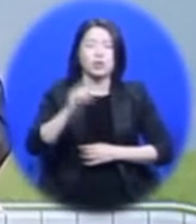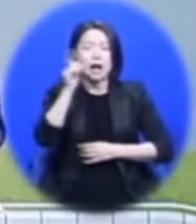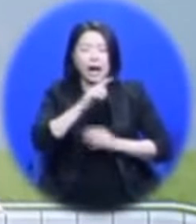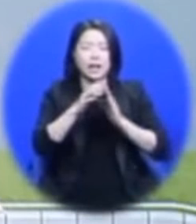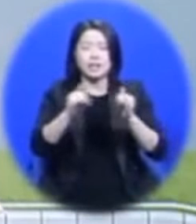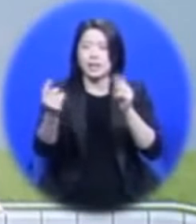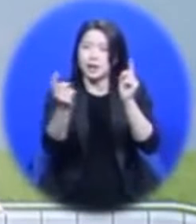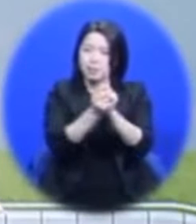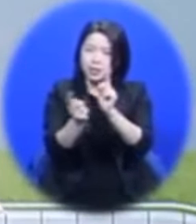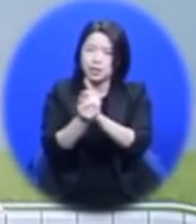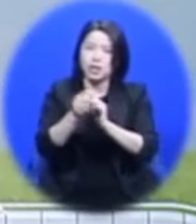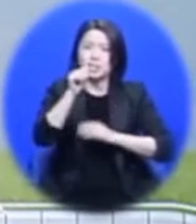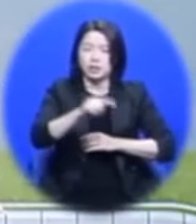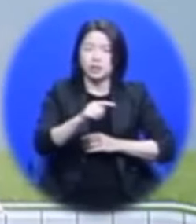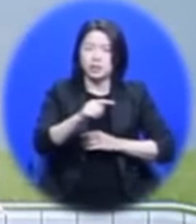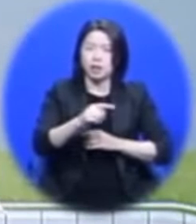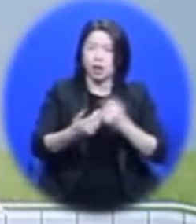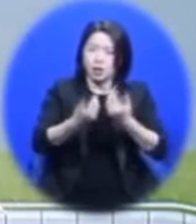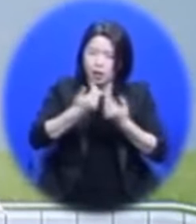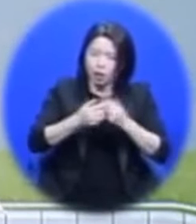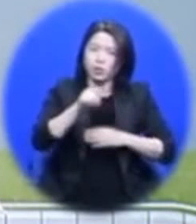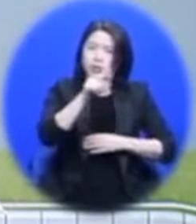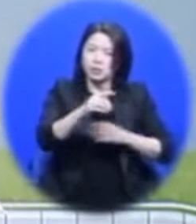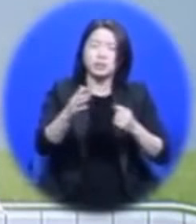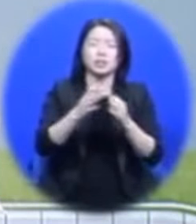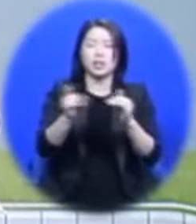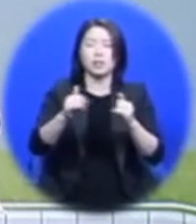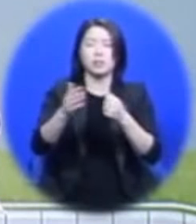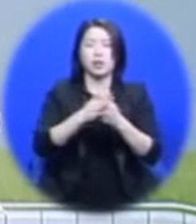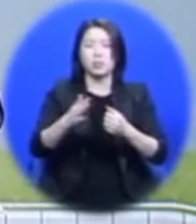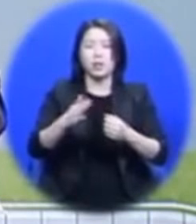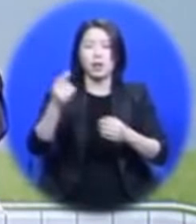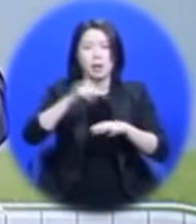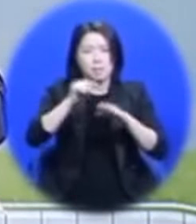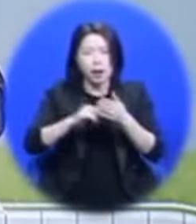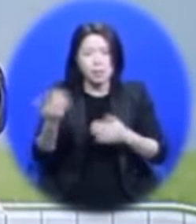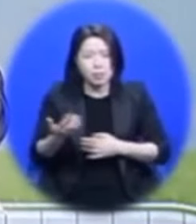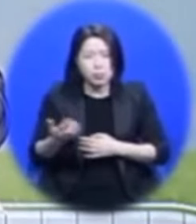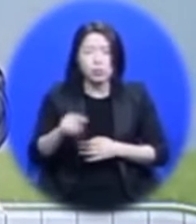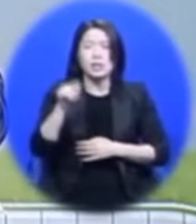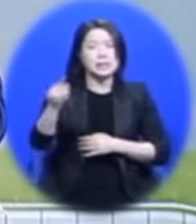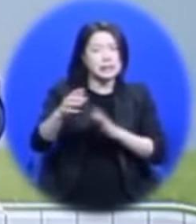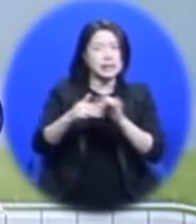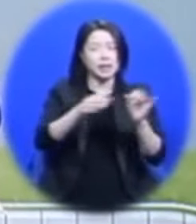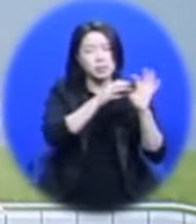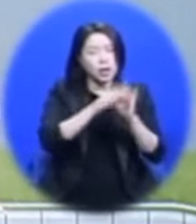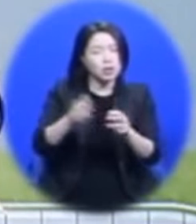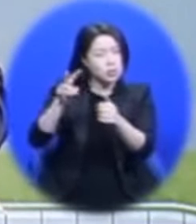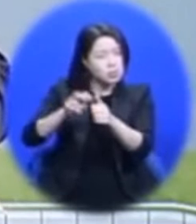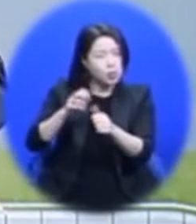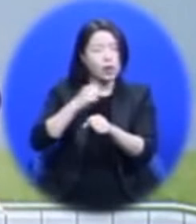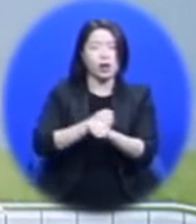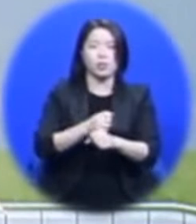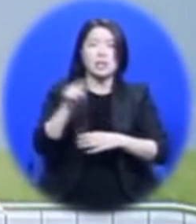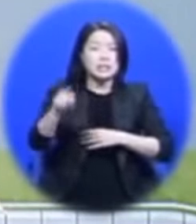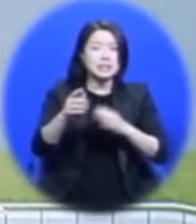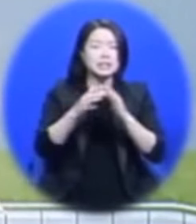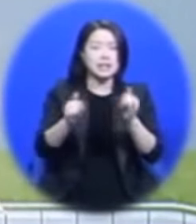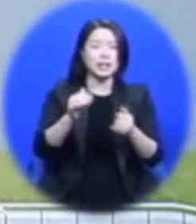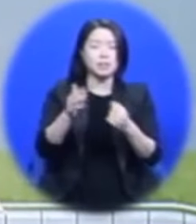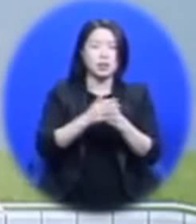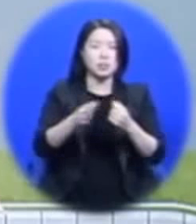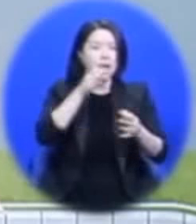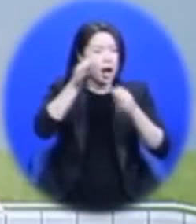만나서 그들과 부딪히고 그 사람 때문에 속상하고 그 사람을 계속 미워하고 그 사람 때문에